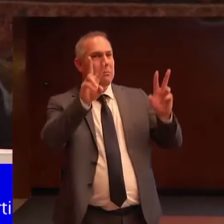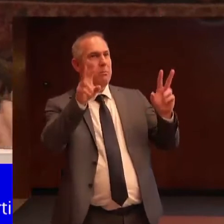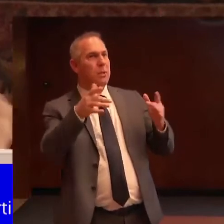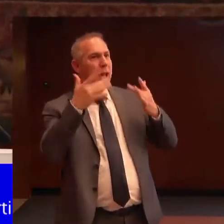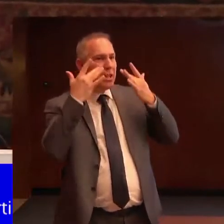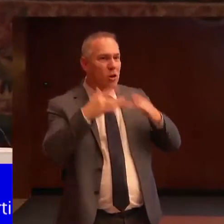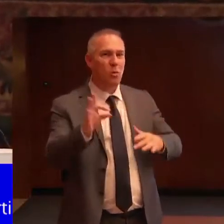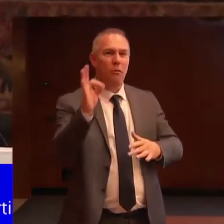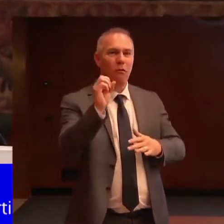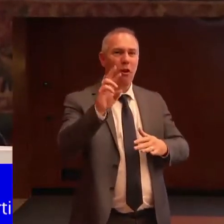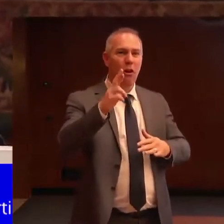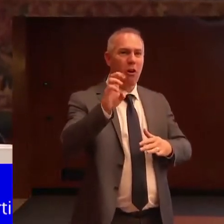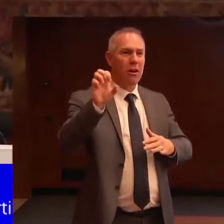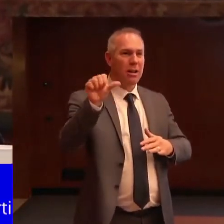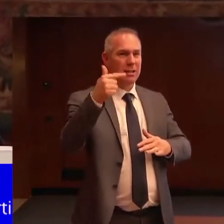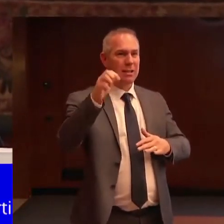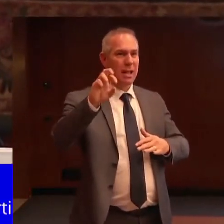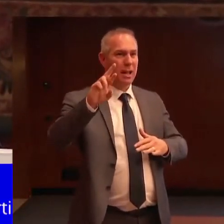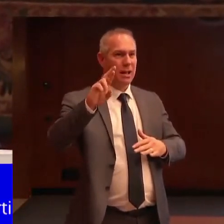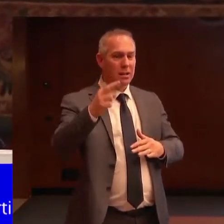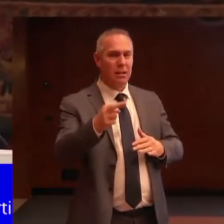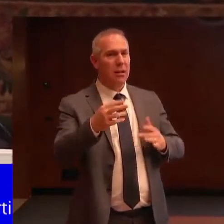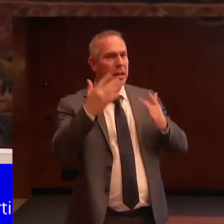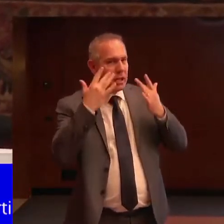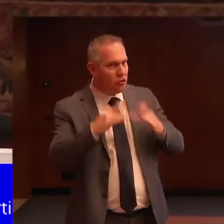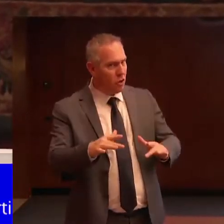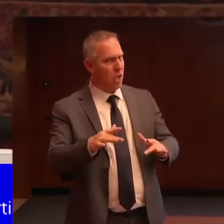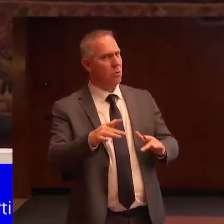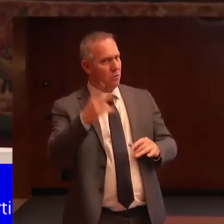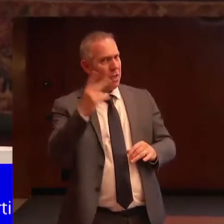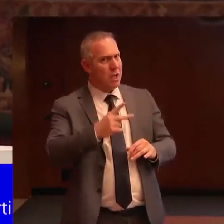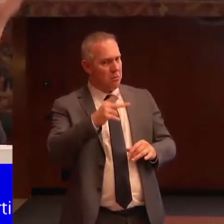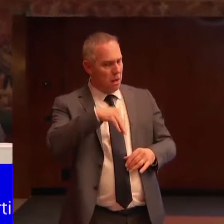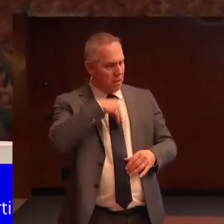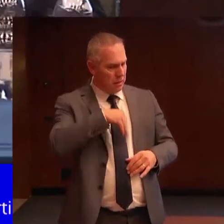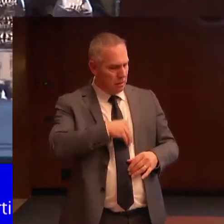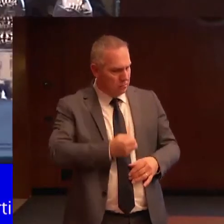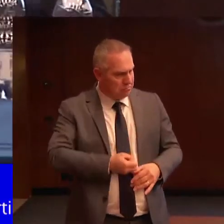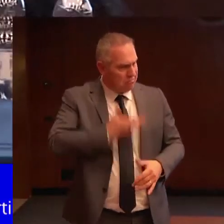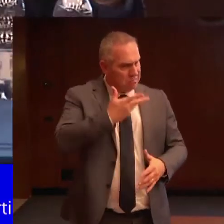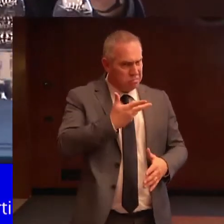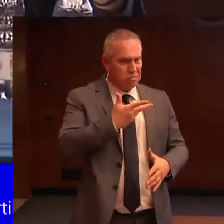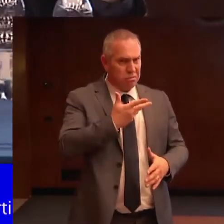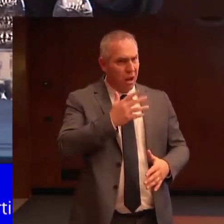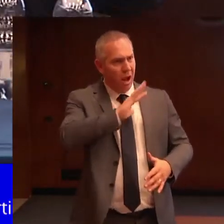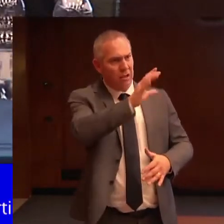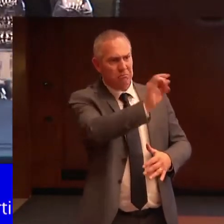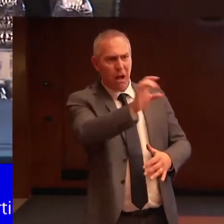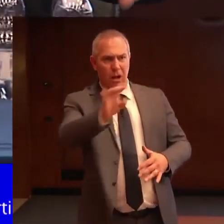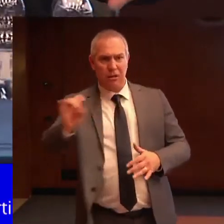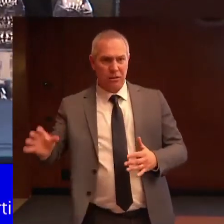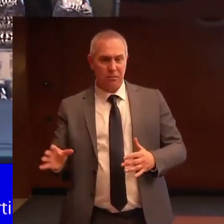Forrest, che però sa dare molto di più che non altri. E Beautiful Mind,